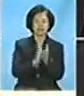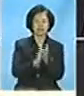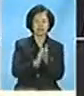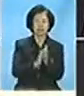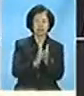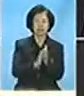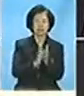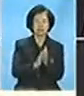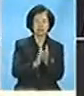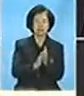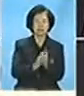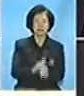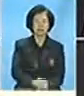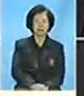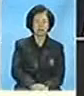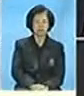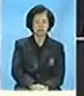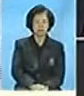ค่ะ